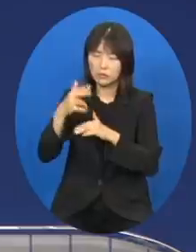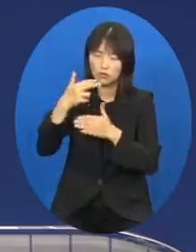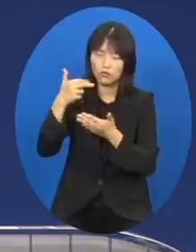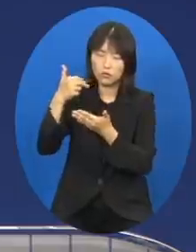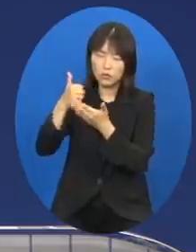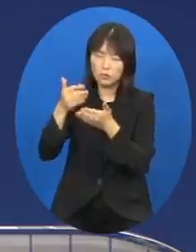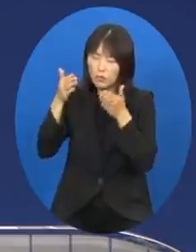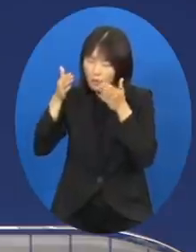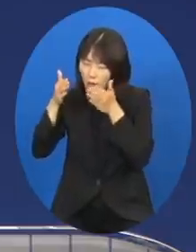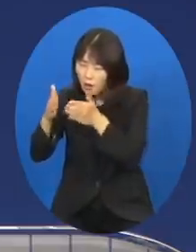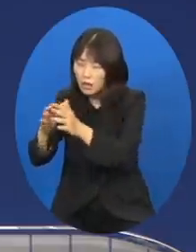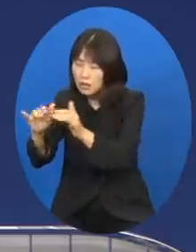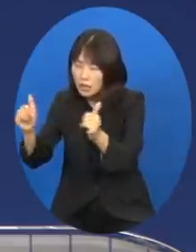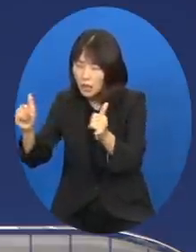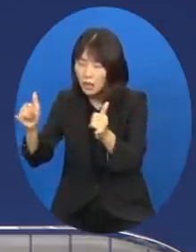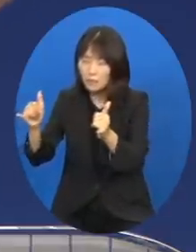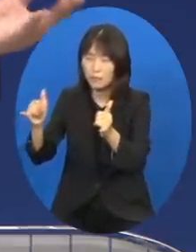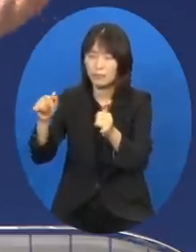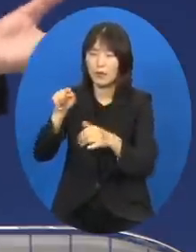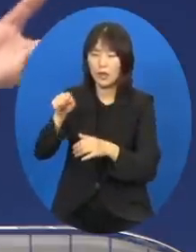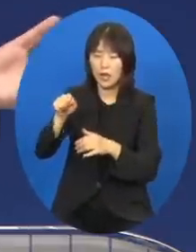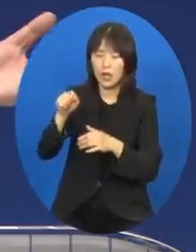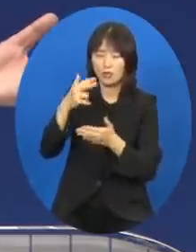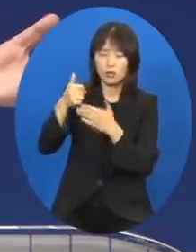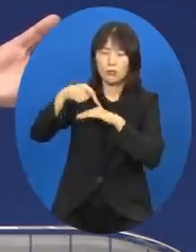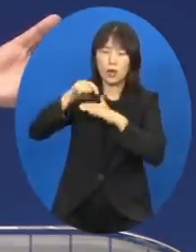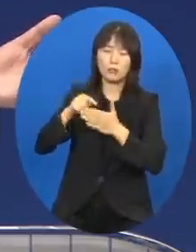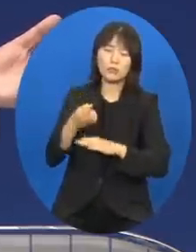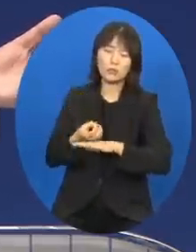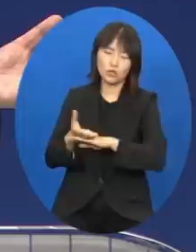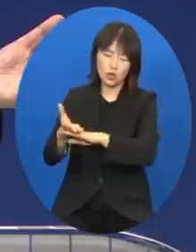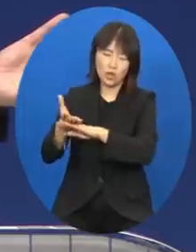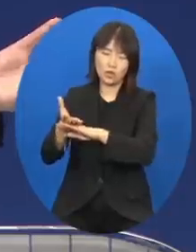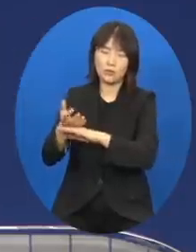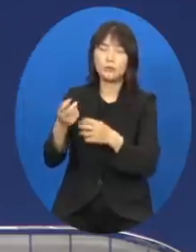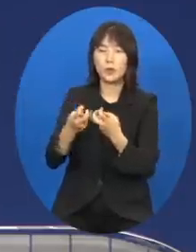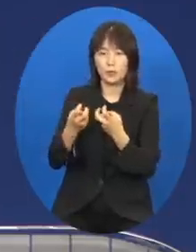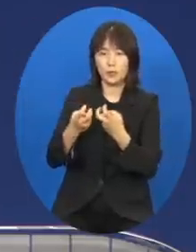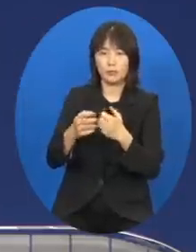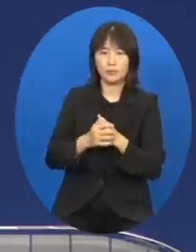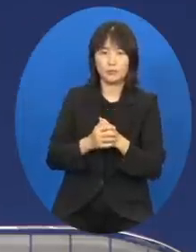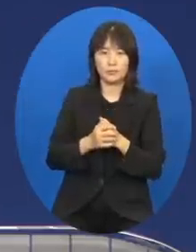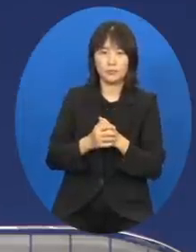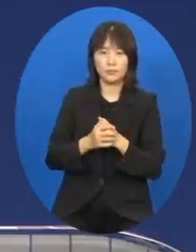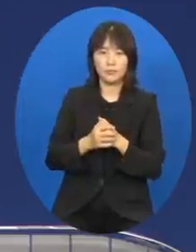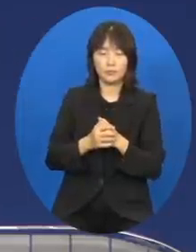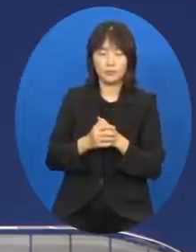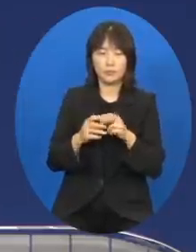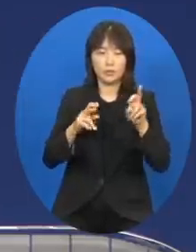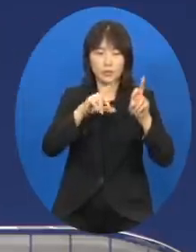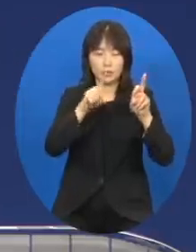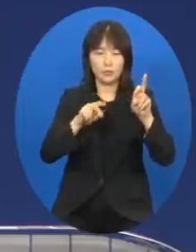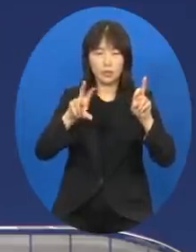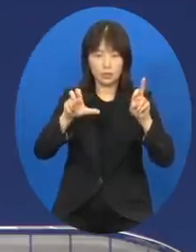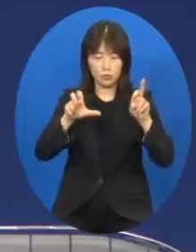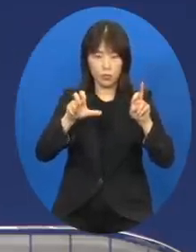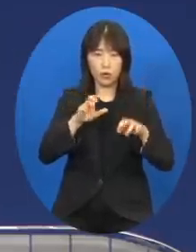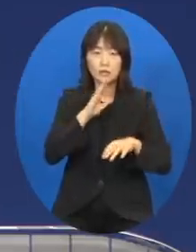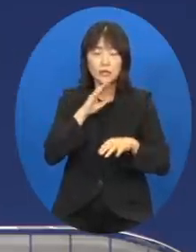전해주는 주님의 방법인 거예요. 그래서 성탄절을 두신 거예요. 12월 25일이 꼭 예수님이 태어난